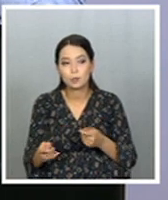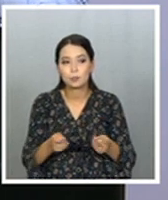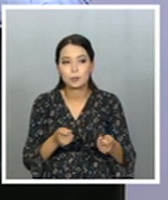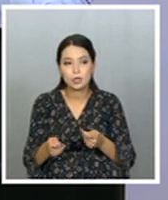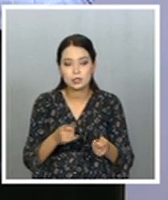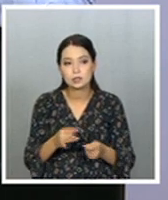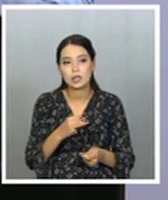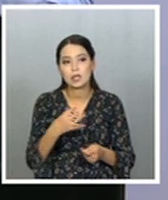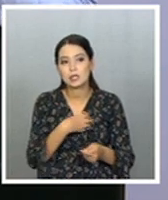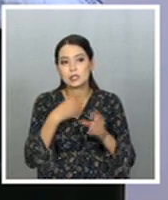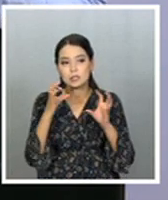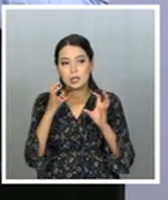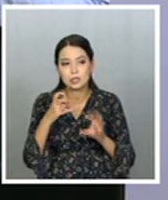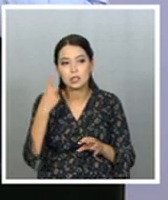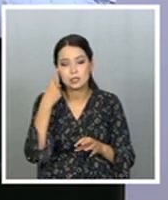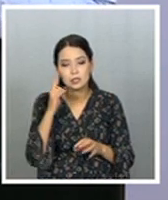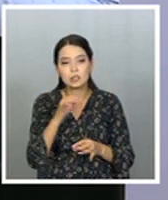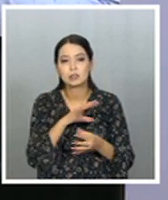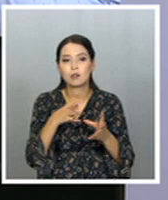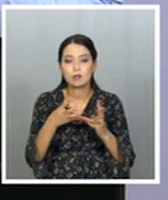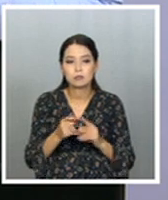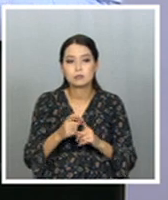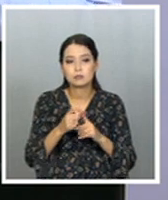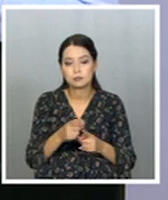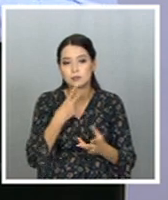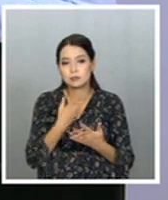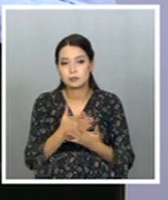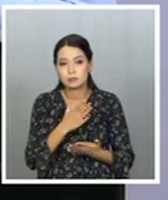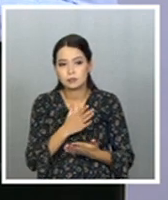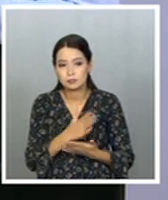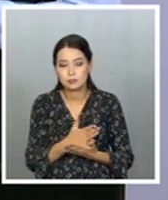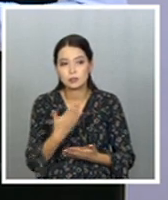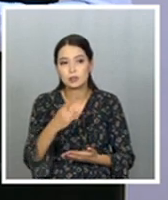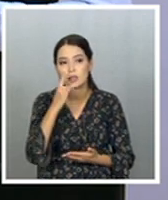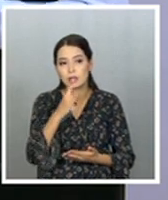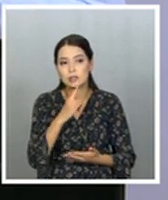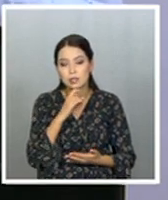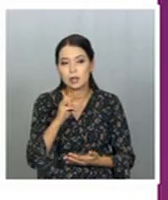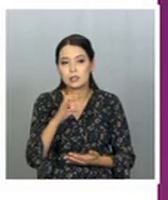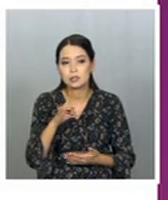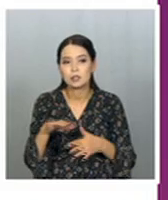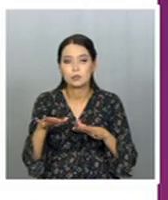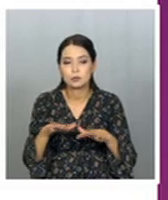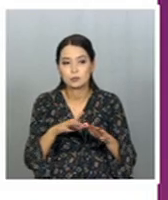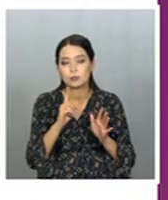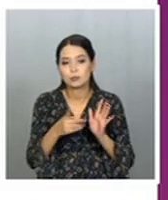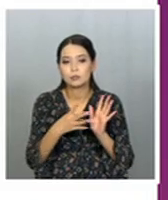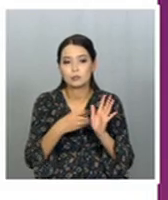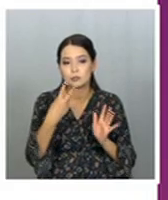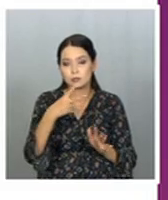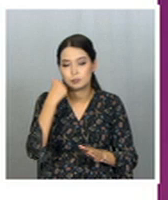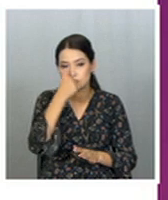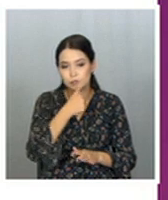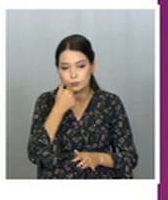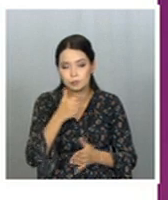мен ұстанымын салыстыра отырып сипаттайық. Қазақ АКСР-ның жер аумағы 1920 жылғы дерек